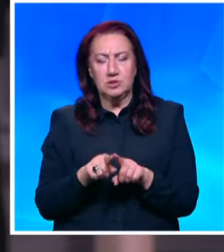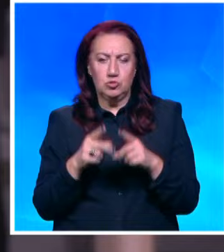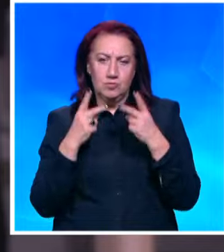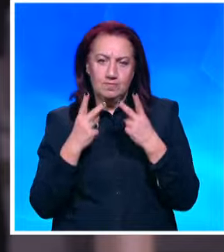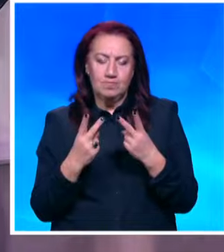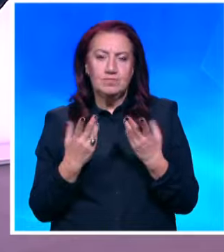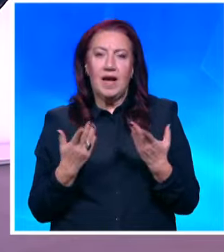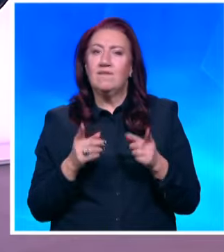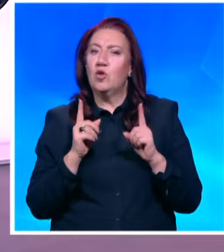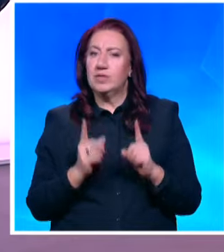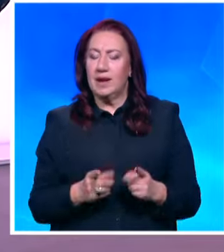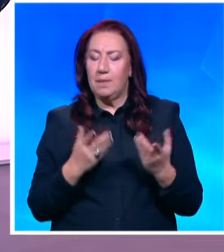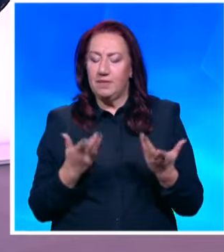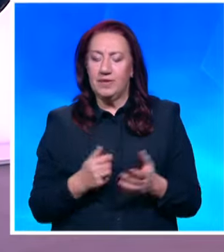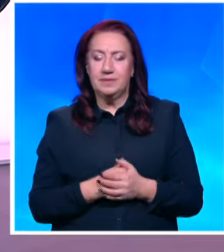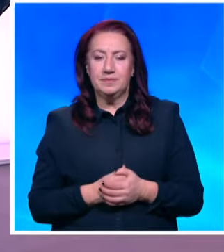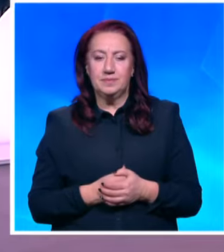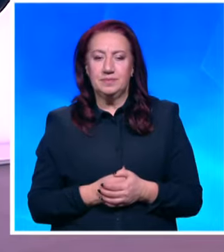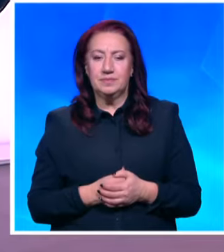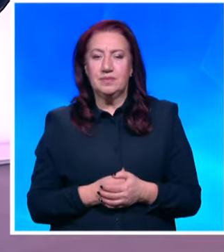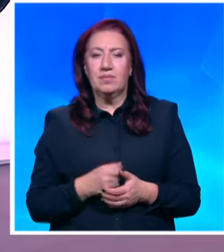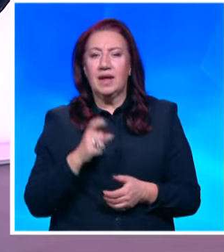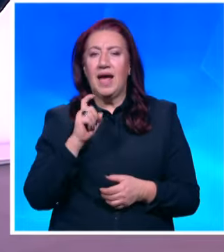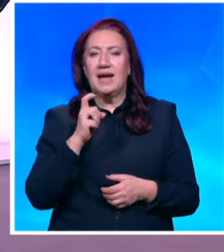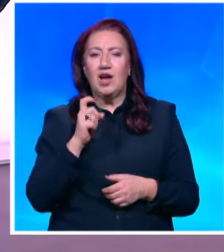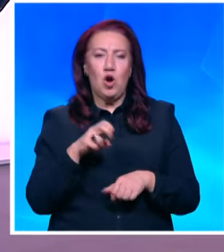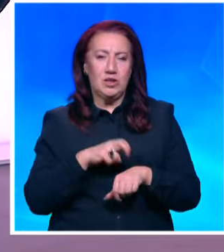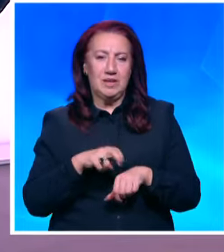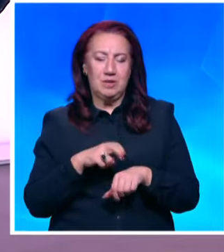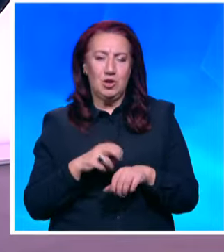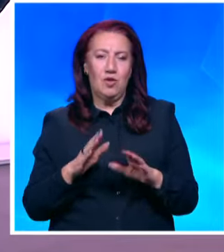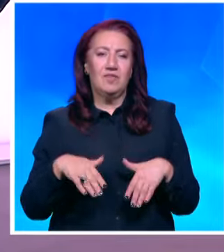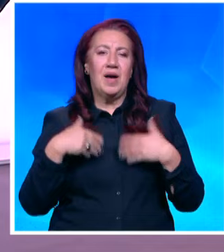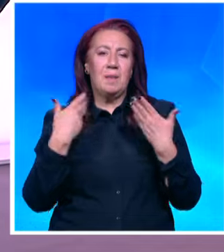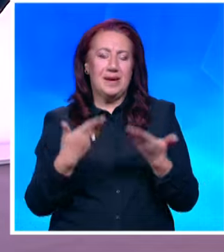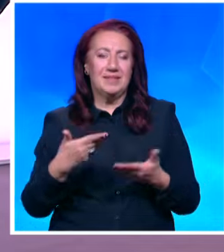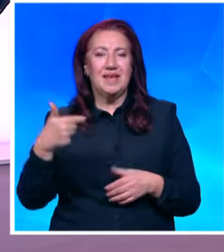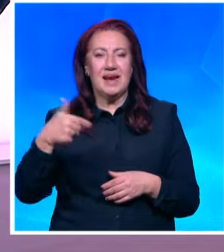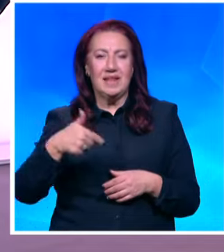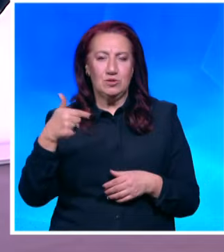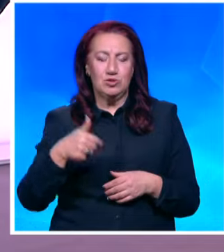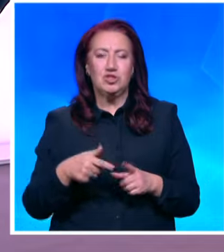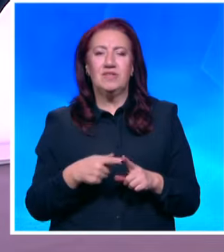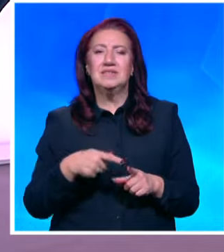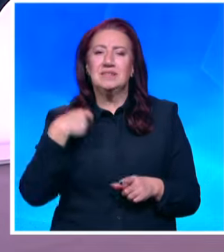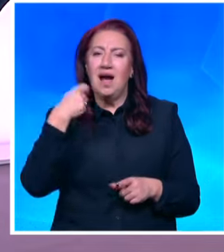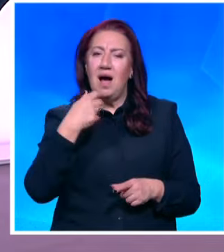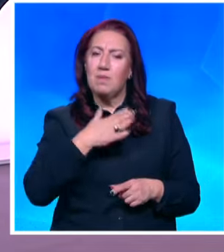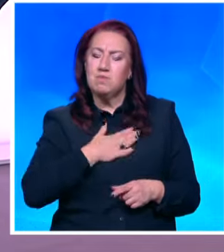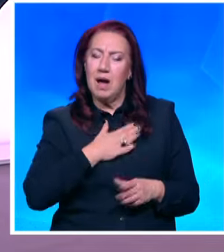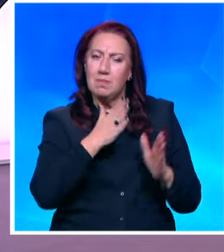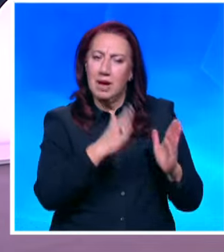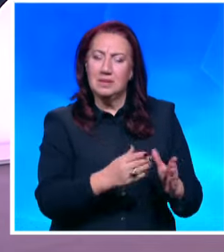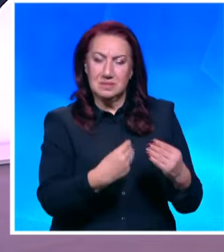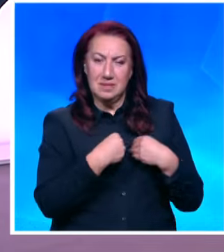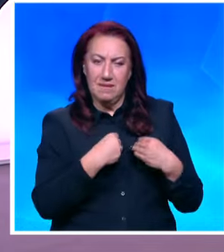щастливи. Григор Димитров ексклузивно пред Гергана Гунчева за майчините съвети, за любовта на хората и защо не се е предал в най-тежките